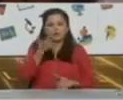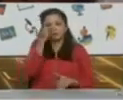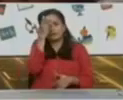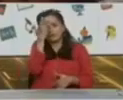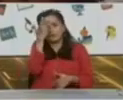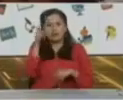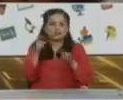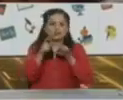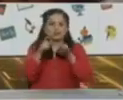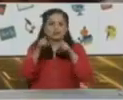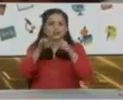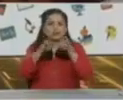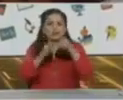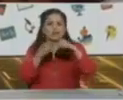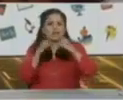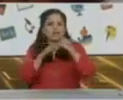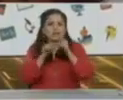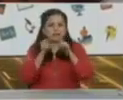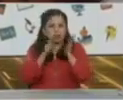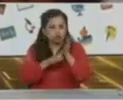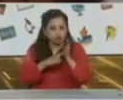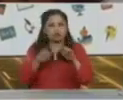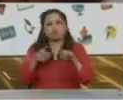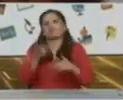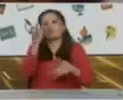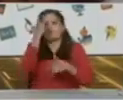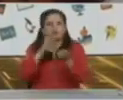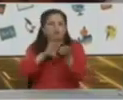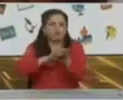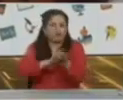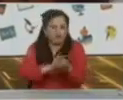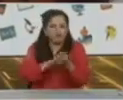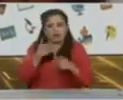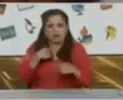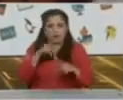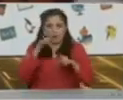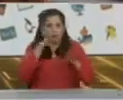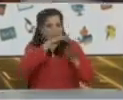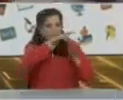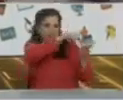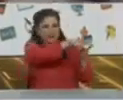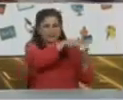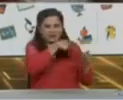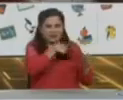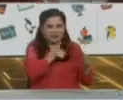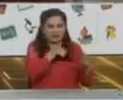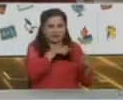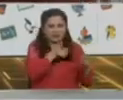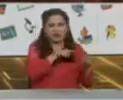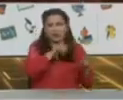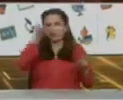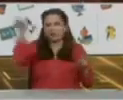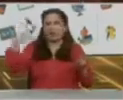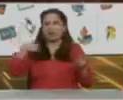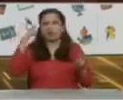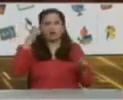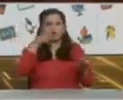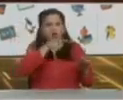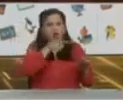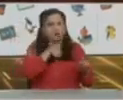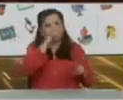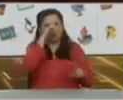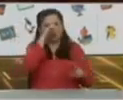मतलब दूसरे अगर किसी एक डेस्टिनेशन पर हैं तो उन्हें देखकर अपना डायरेक्शन तय